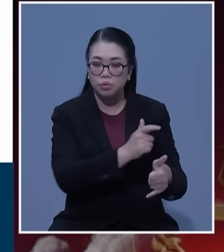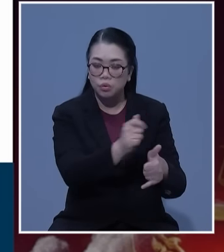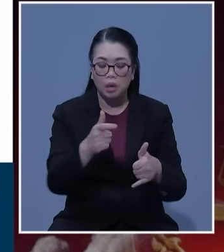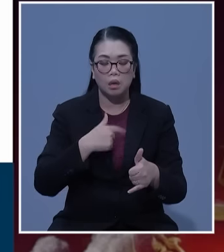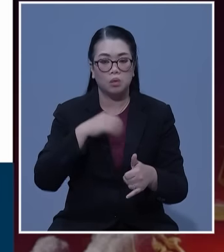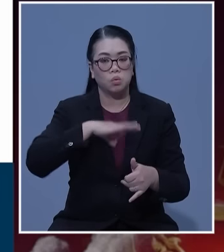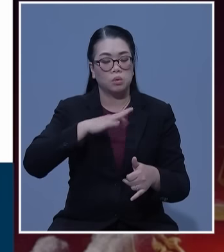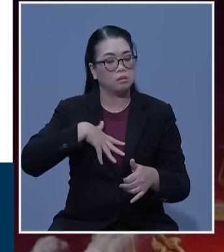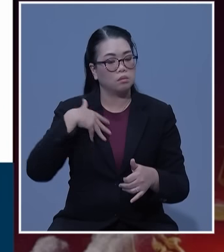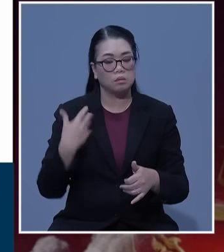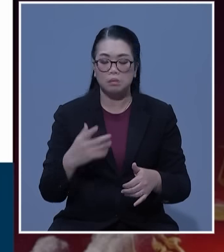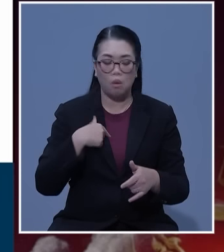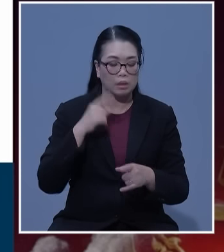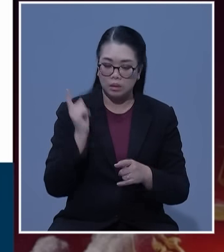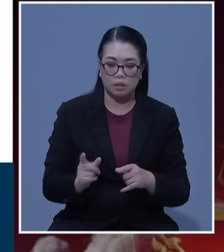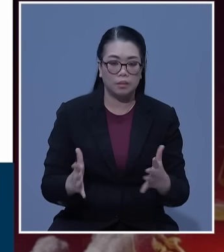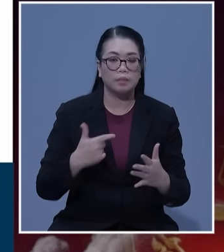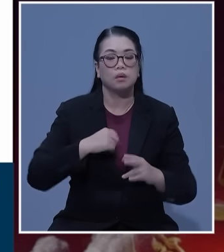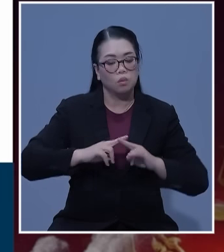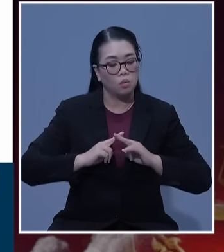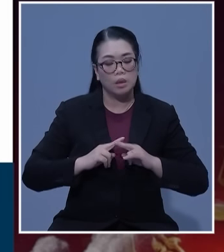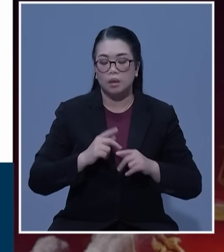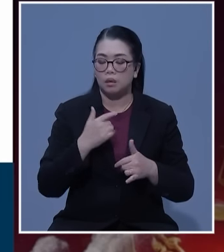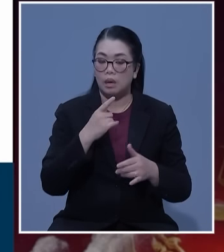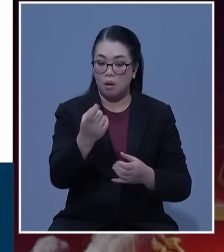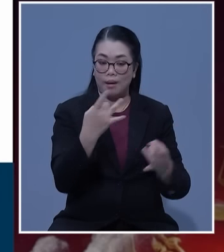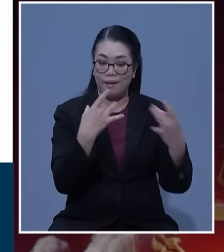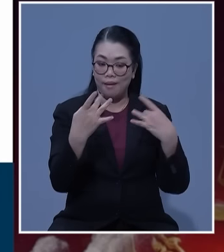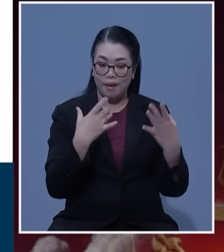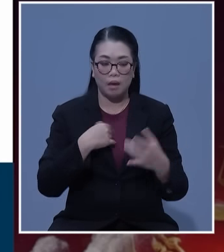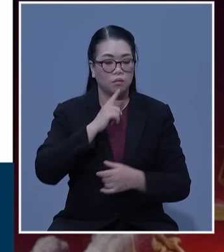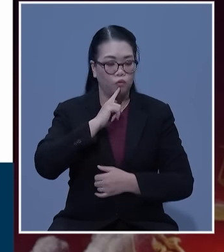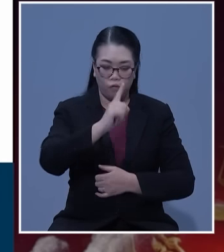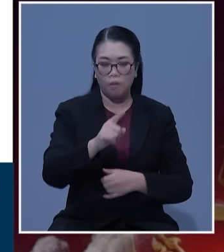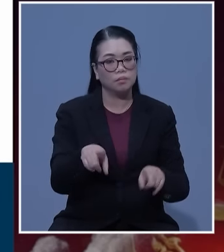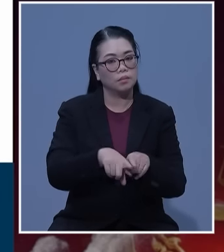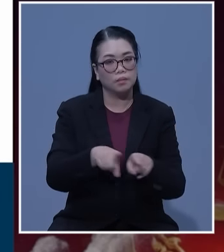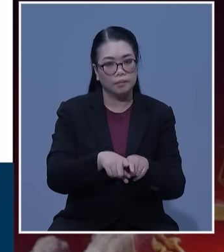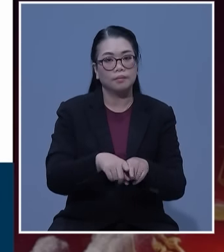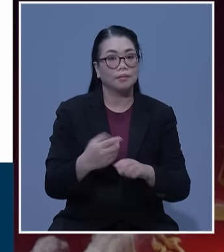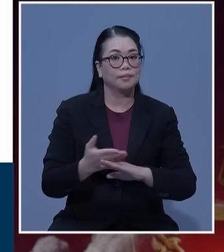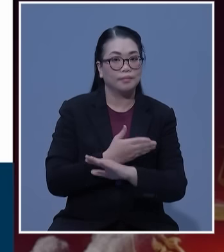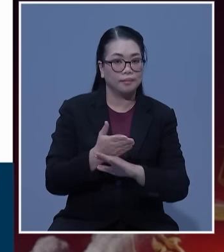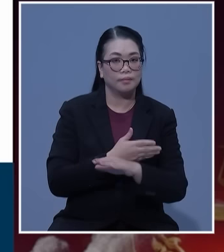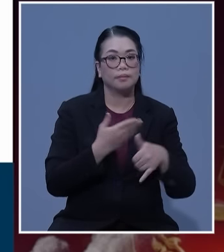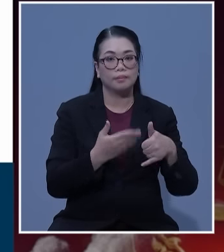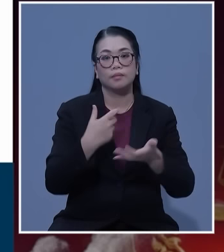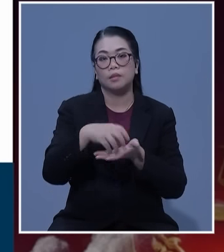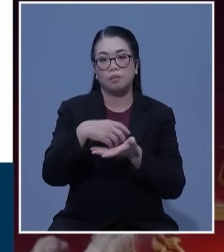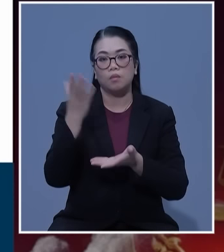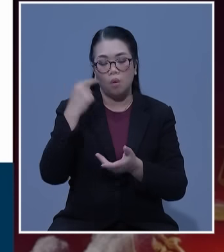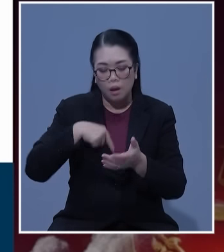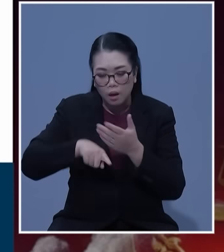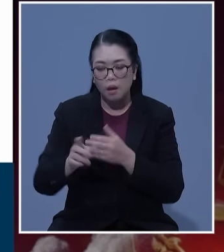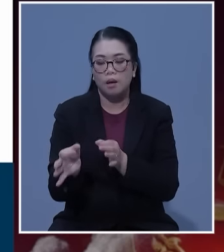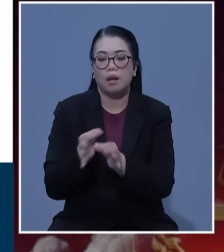รุนแรงและไม่เป็นจริงนะครับตนเองก็จะดำเนินคดีกับคนที่กลั่นแกล้งในเรื่องนี้ด้วยโดยก่อนหน้านี้คุณปรีณาเธอบอกว่าเคยเข้าชี้